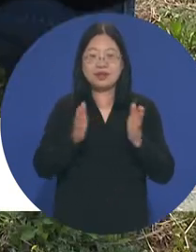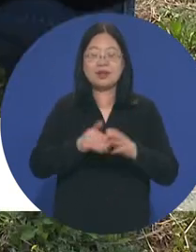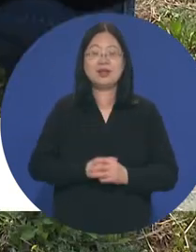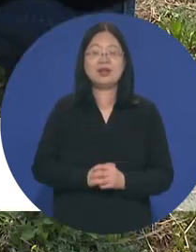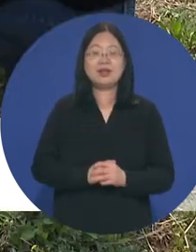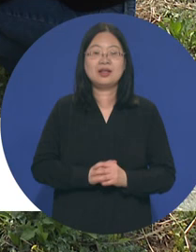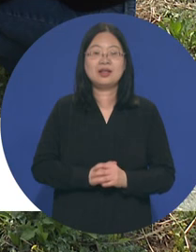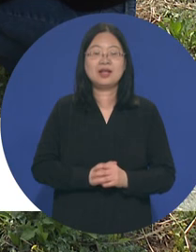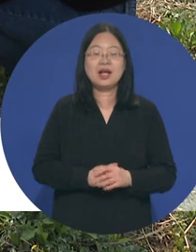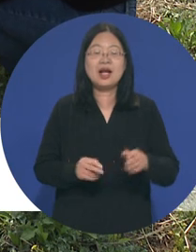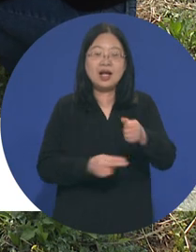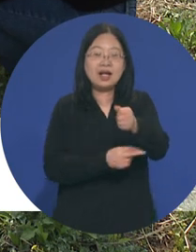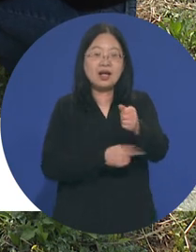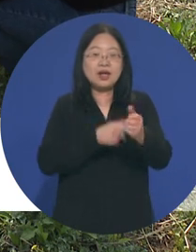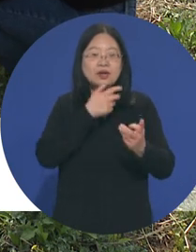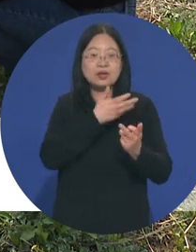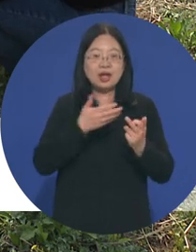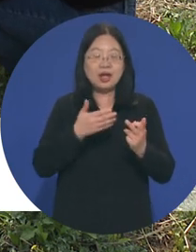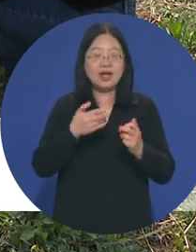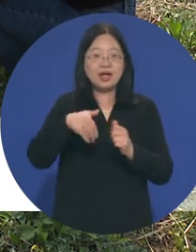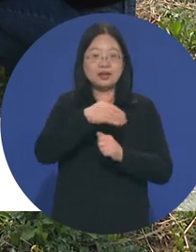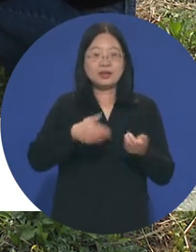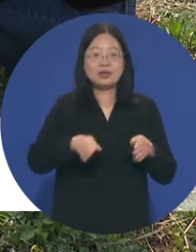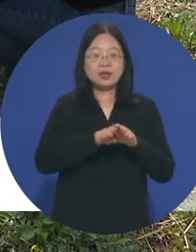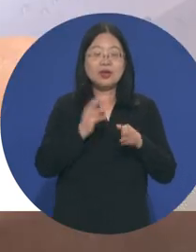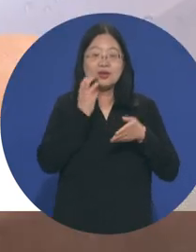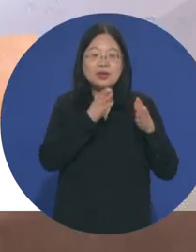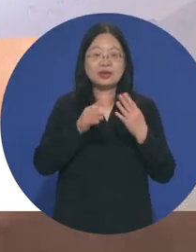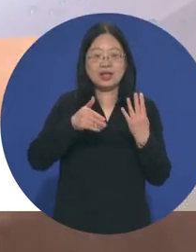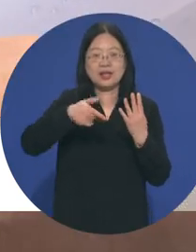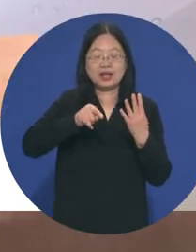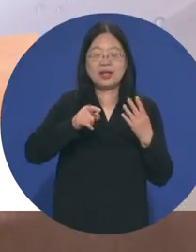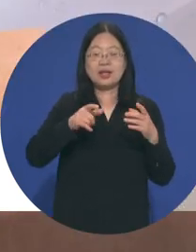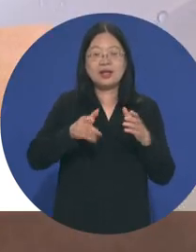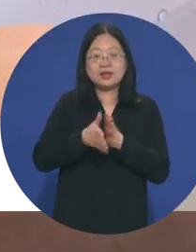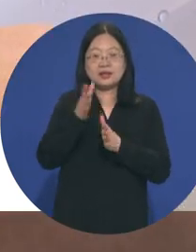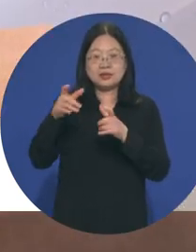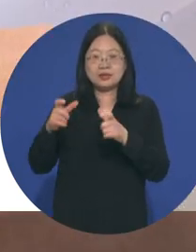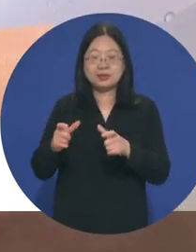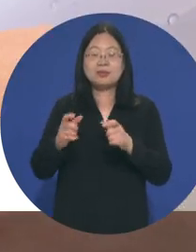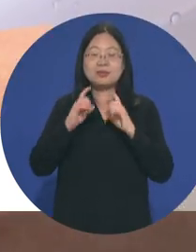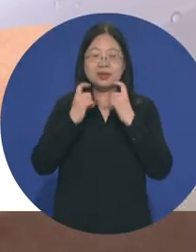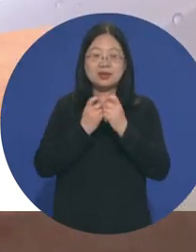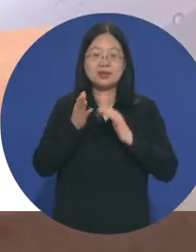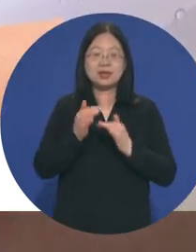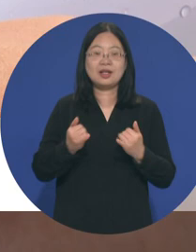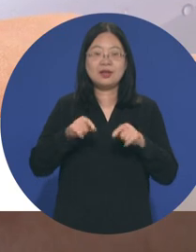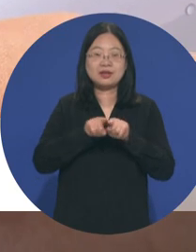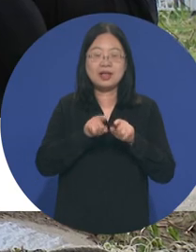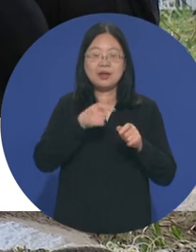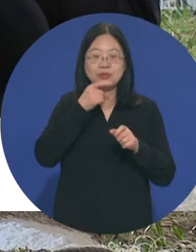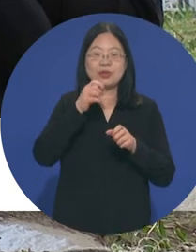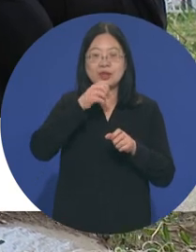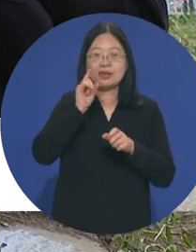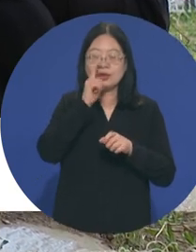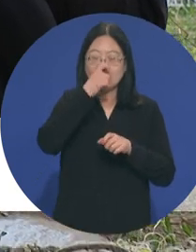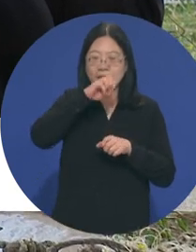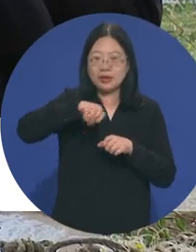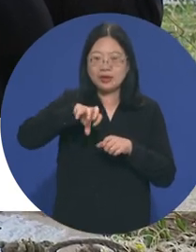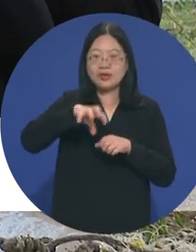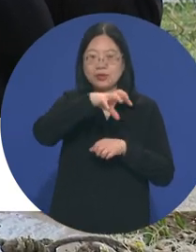점검은 한강유역환경청, 도내 4개 시군, 민간 전문가와 함께 폐수배출 사업장과 공공하수 처리장